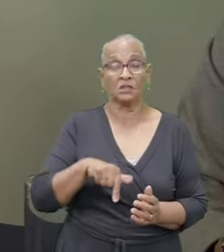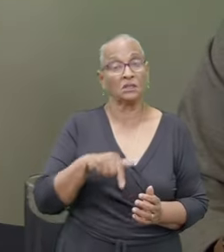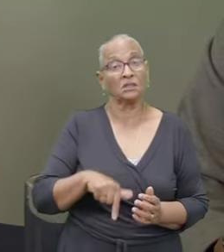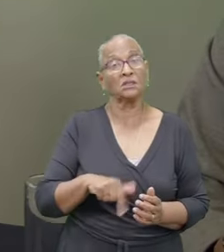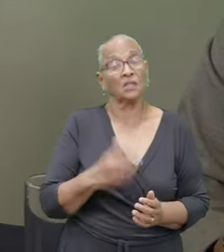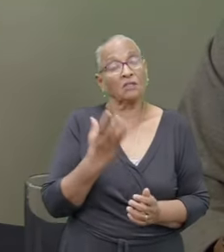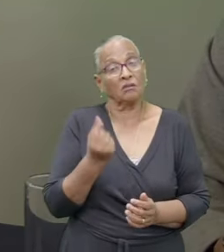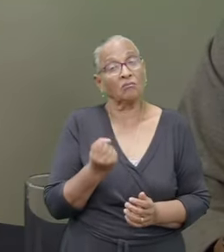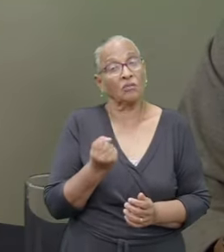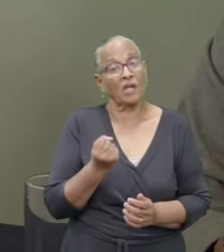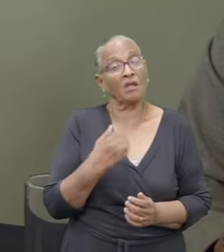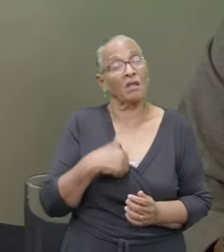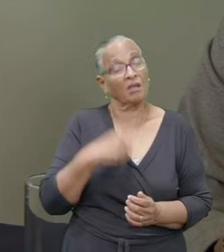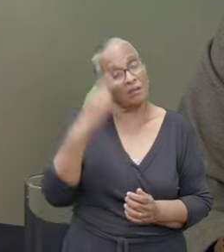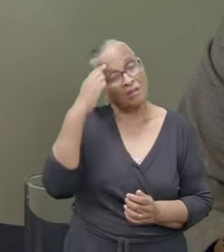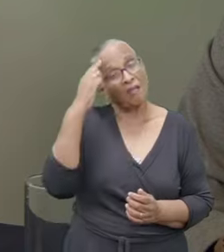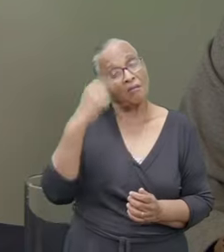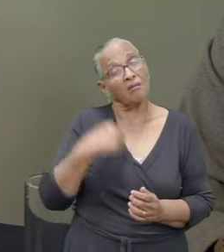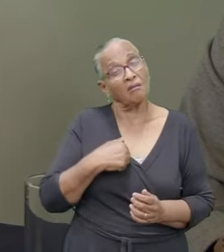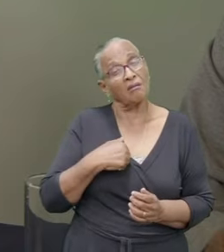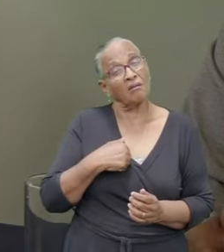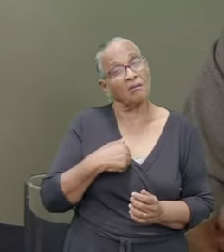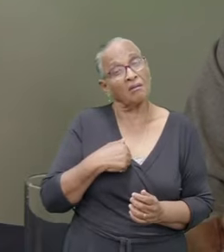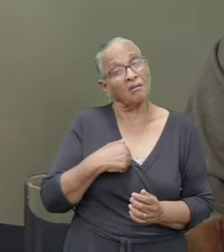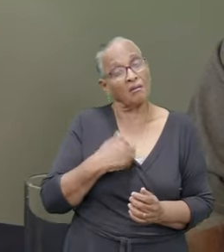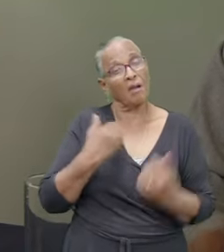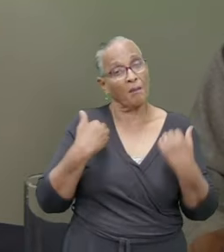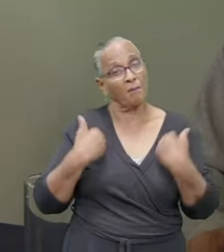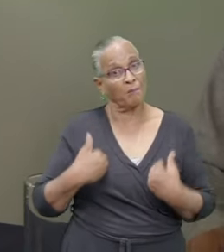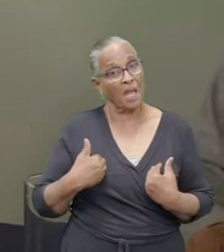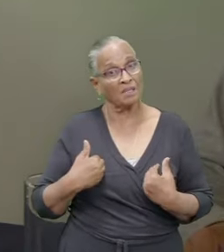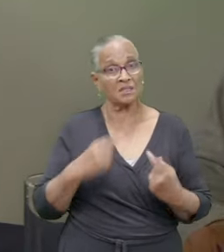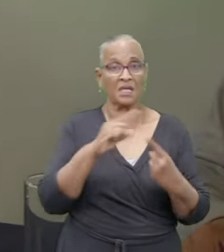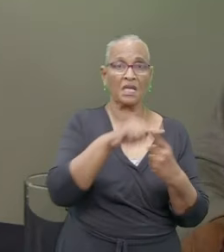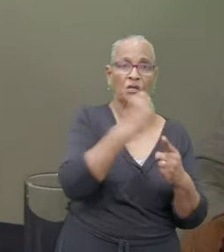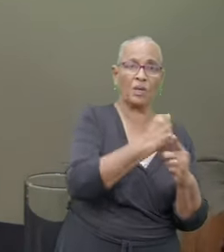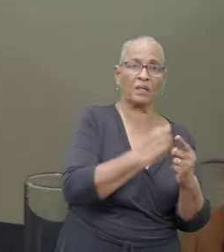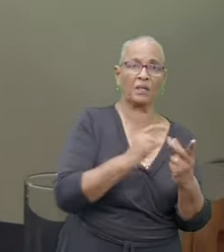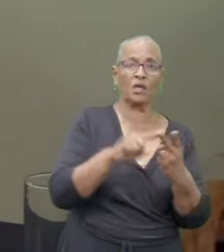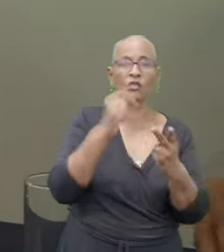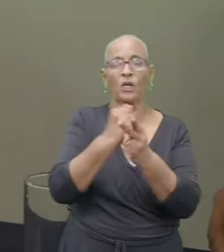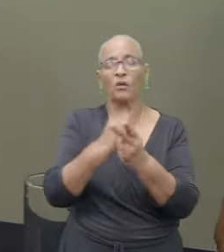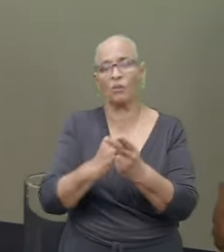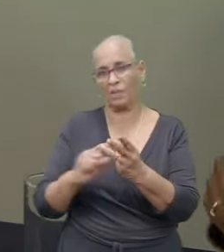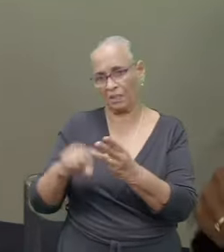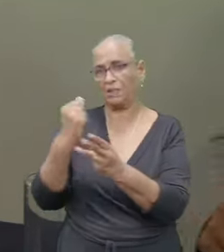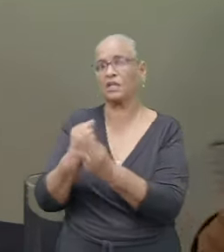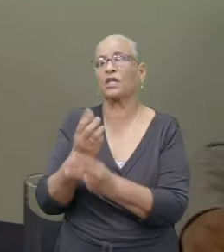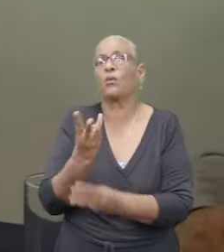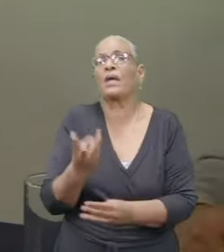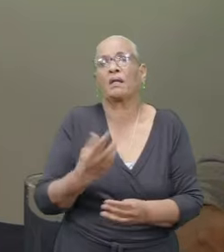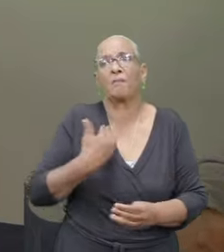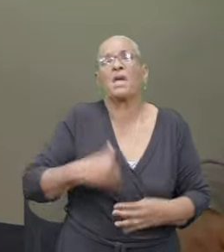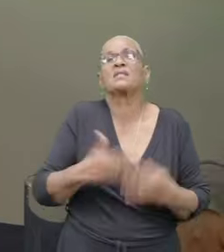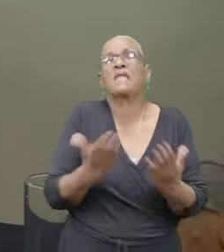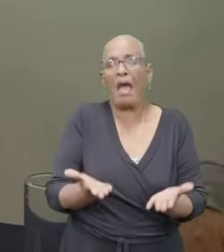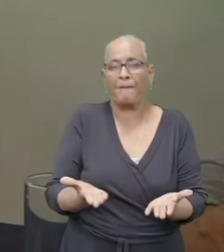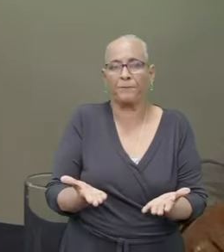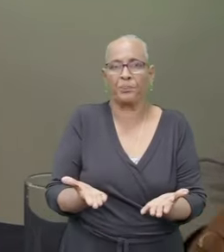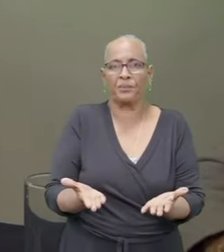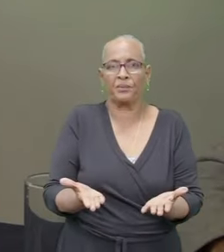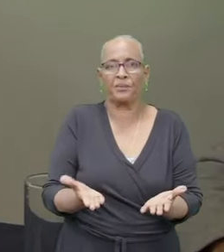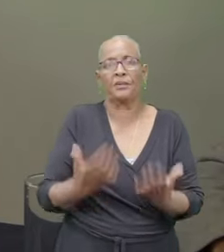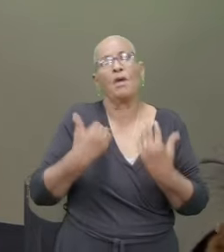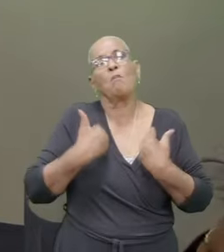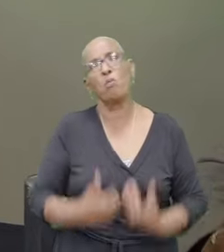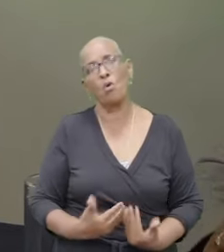wat ik me nu afvraag, dat is één, want er zijn ook mensen die 2 en 3 jobs hebben om uit te komen. Als ze daar meer verdienen en dit gebeurt nu,